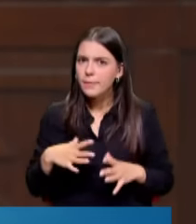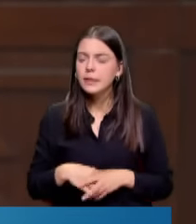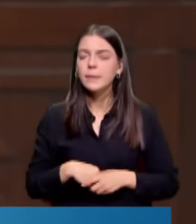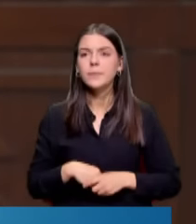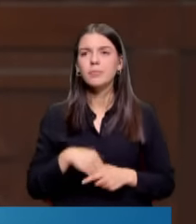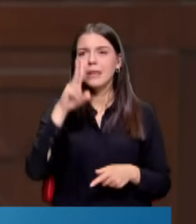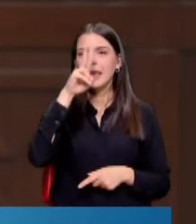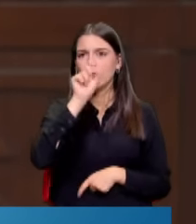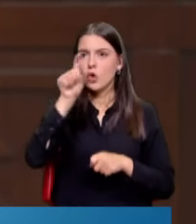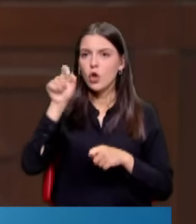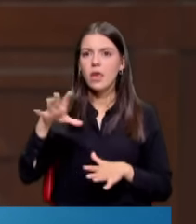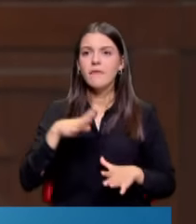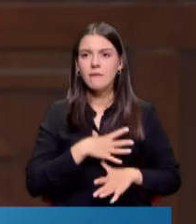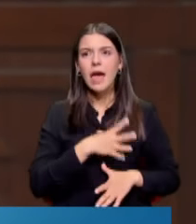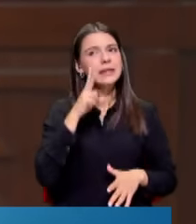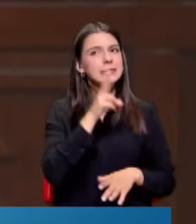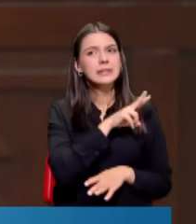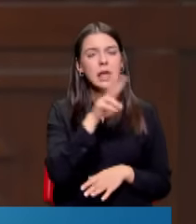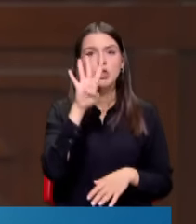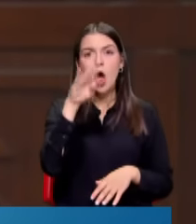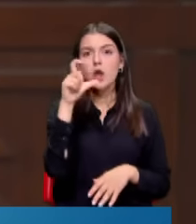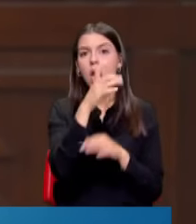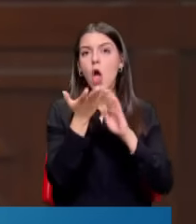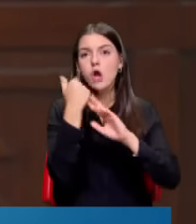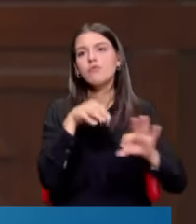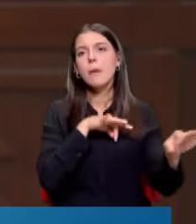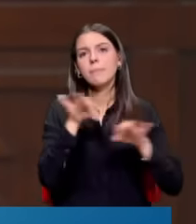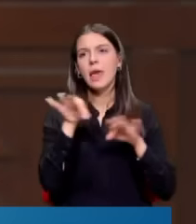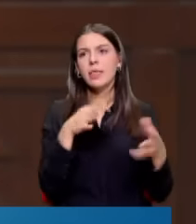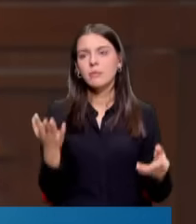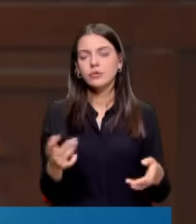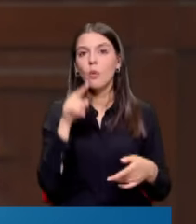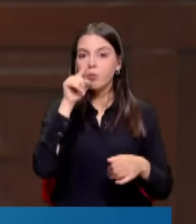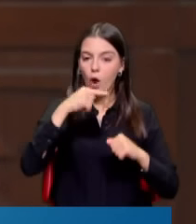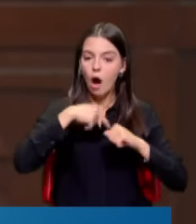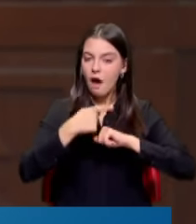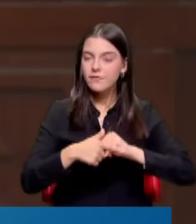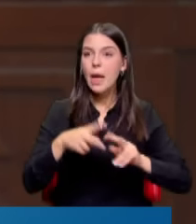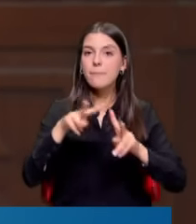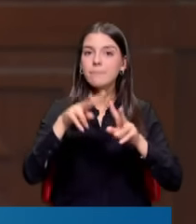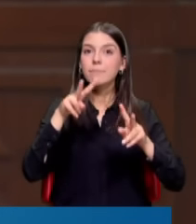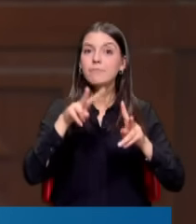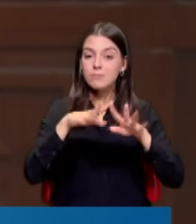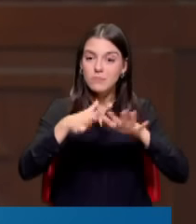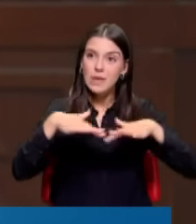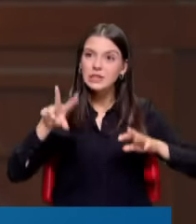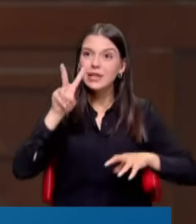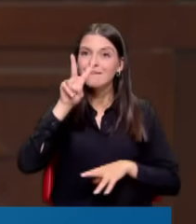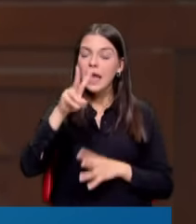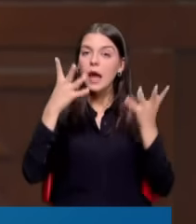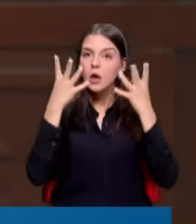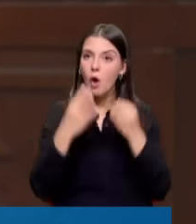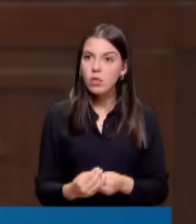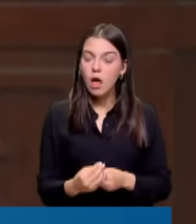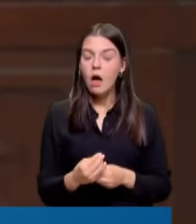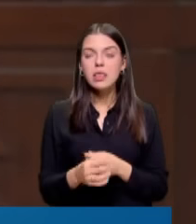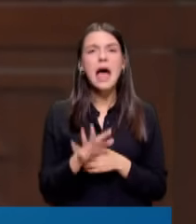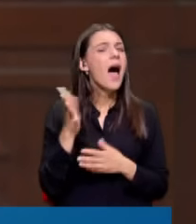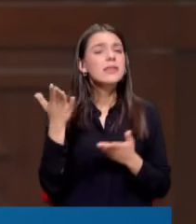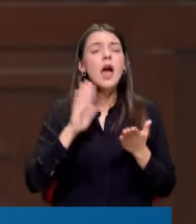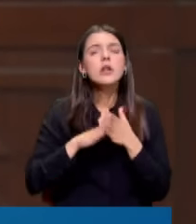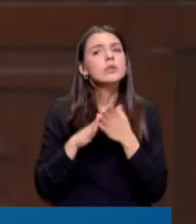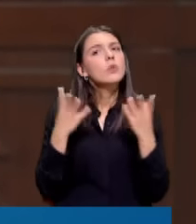ülkeyi kapsayan ziyaretim 4 ay önceden planlanmıştı. O hafta mecliste vekil olarak bulunan hangi